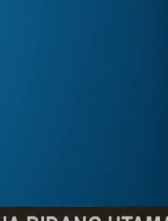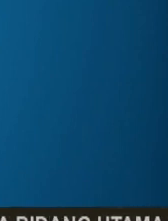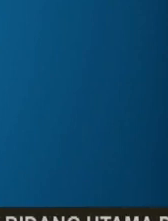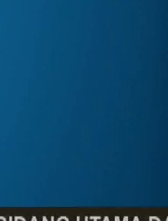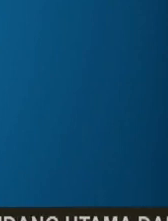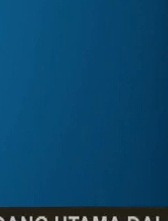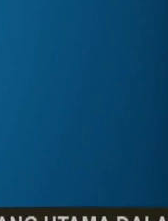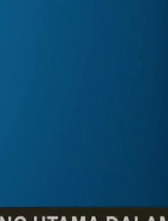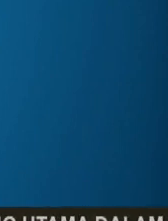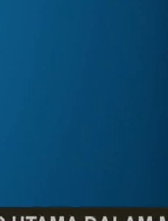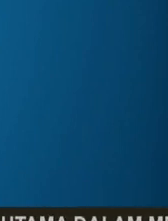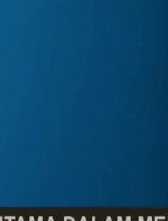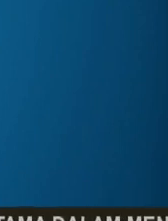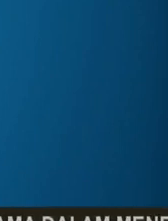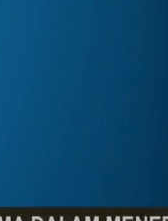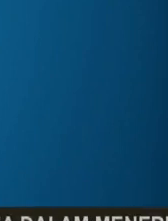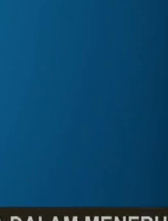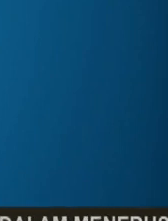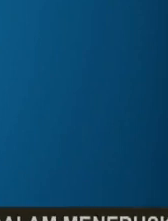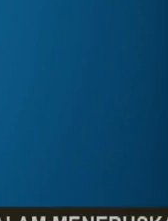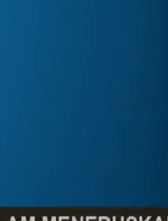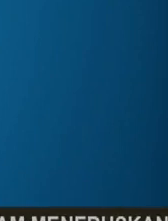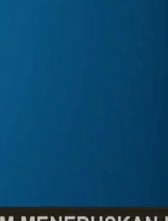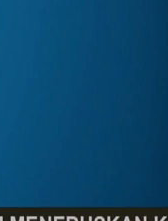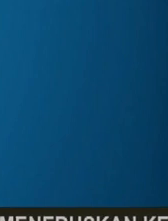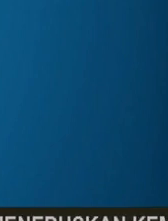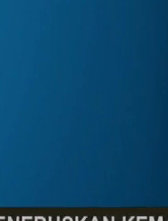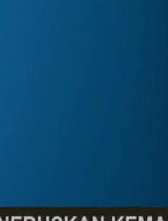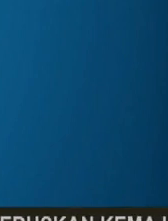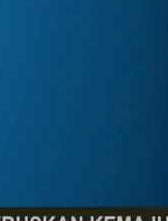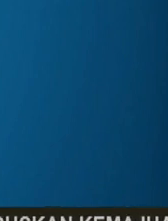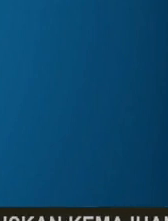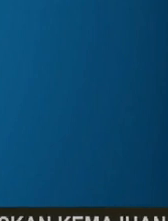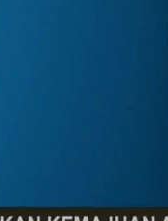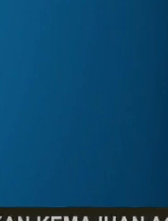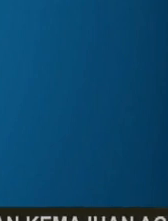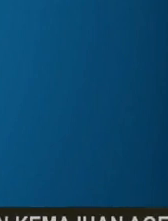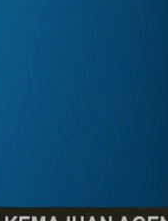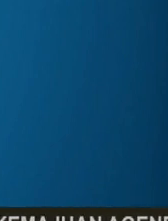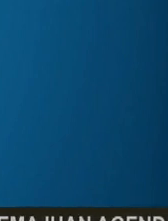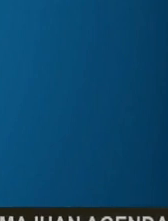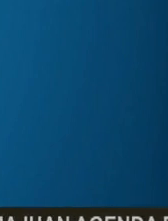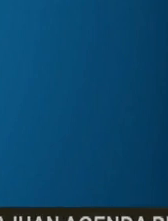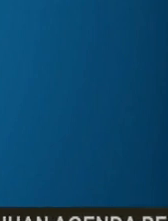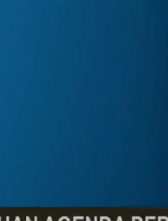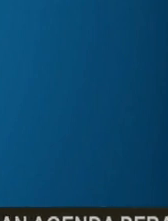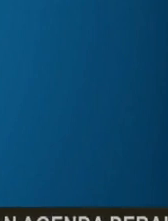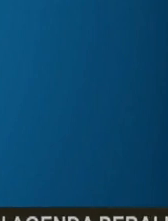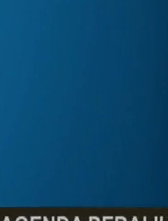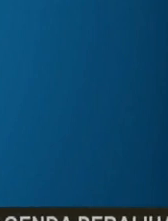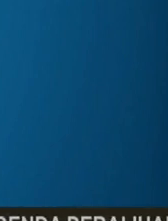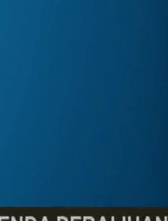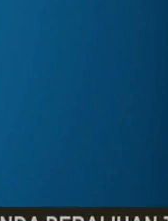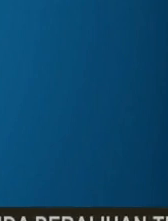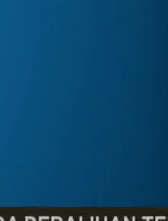Hai pemindahan ke sistem berkenaan menggunakan kaedah call Made cuman sistem CMS yang dibekalkan oleh data spam dicekel